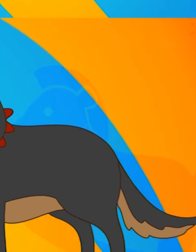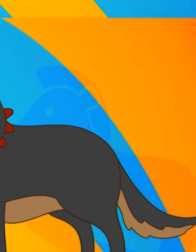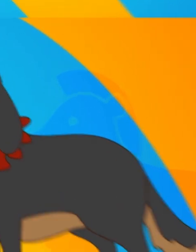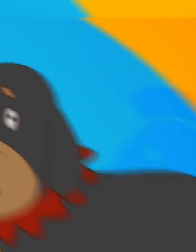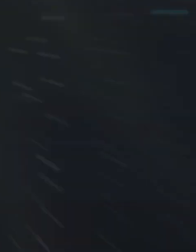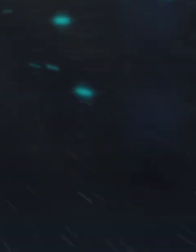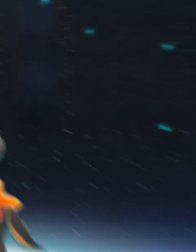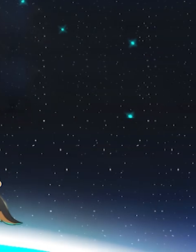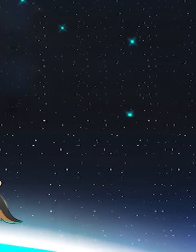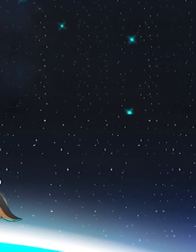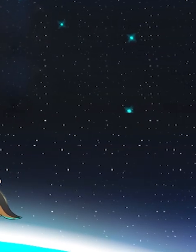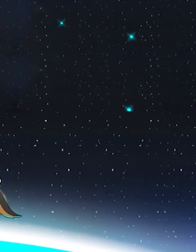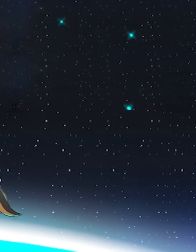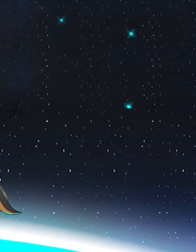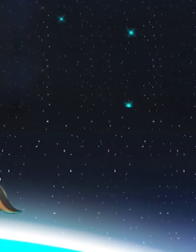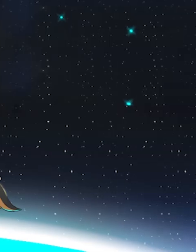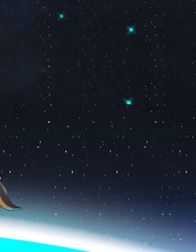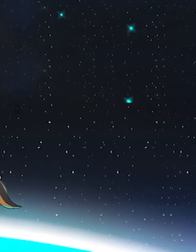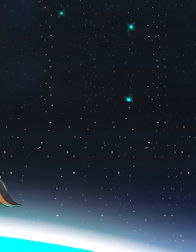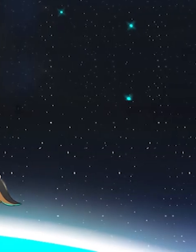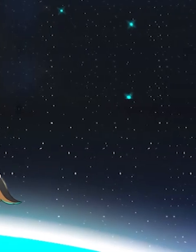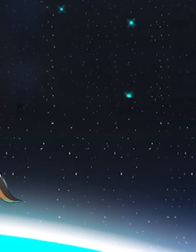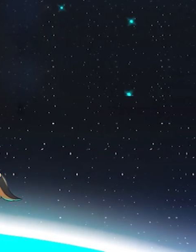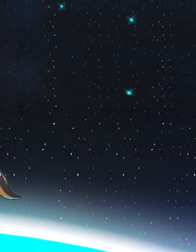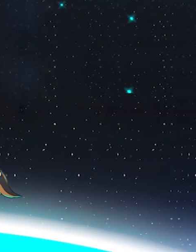хүүхдүүд байна мохтох